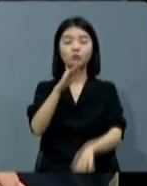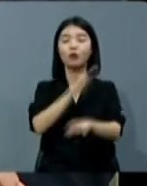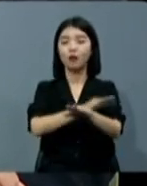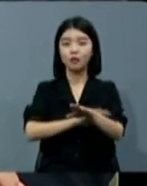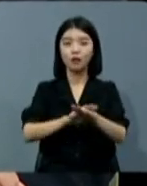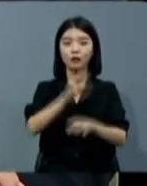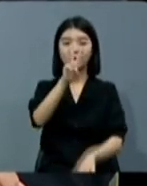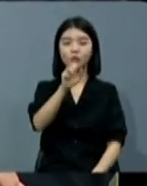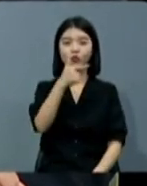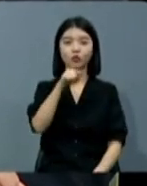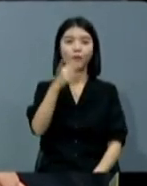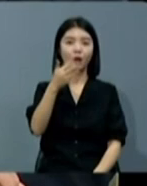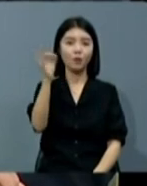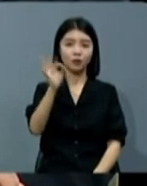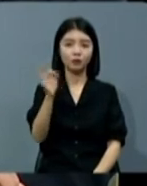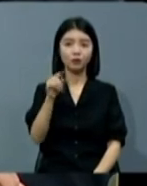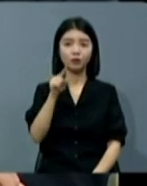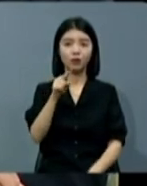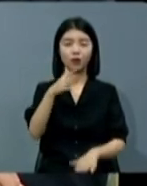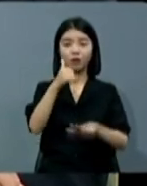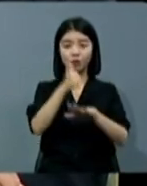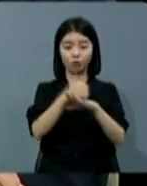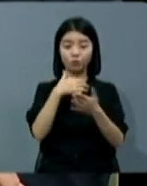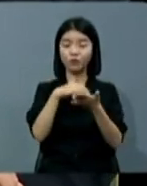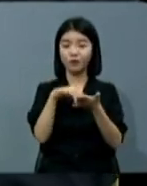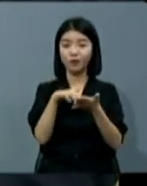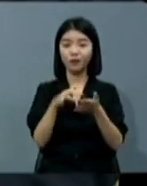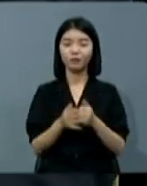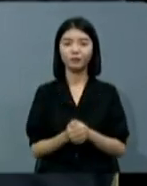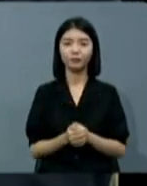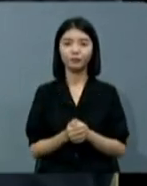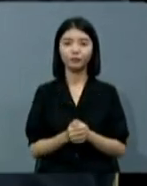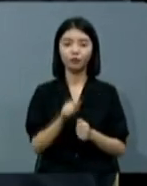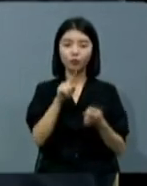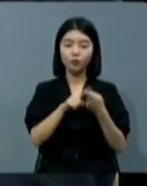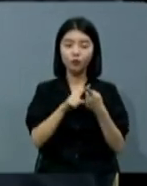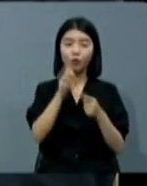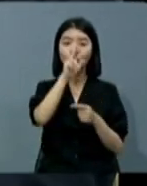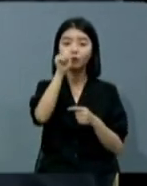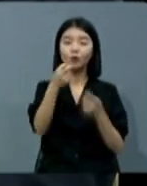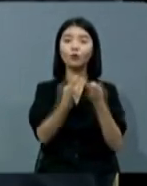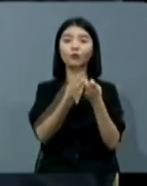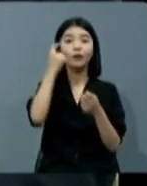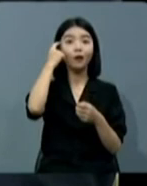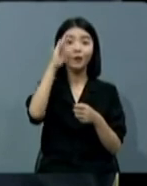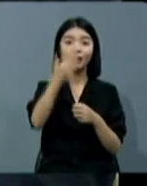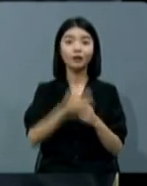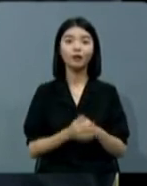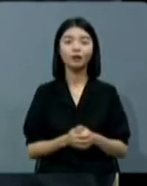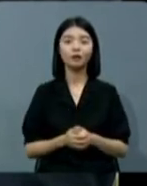잘했다가 36.8% 이게 한국 갤럽 조사입니다. 여기에 대해서 원지사님 어떻게